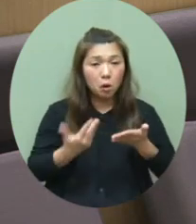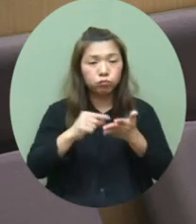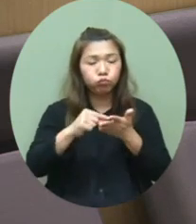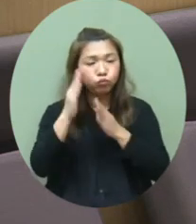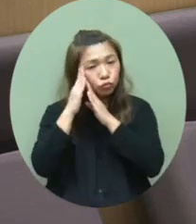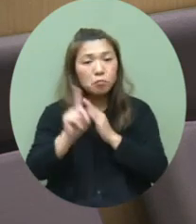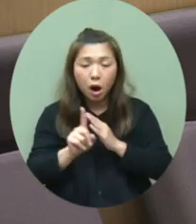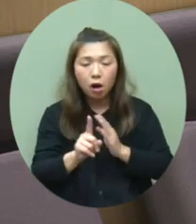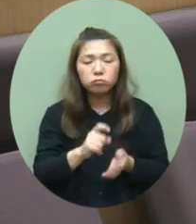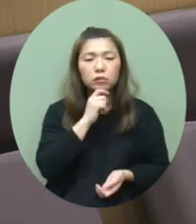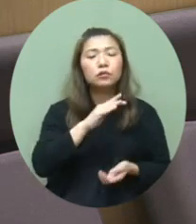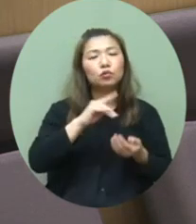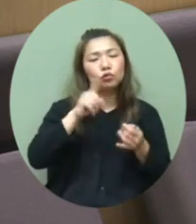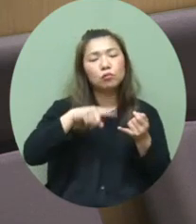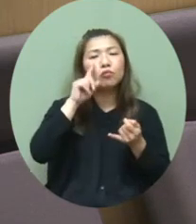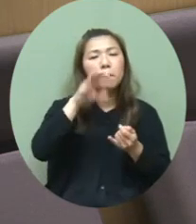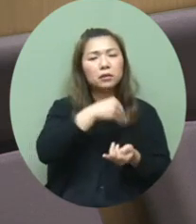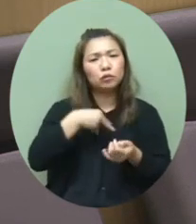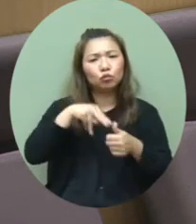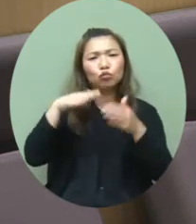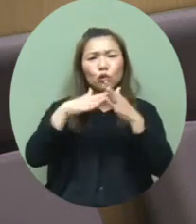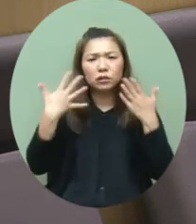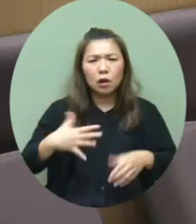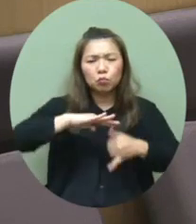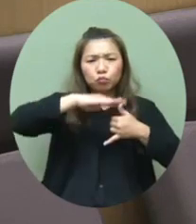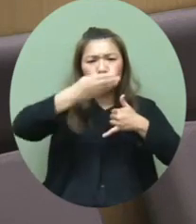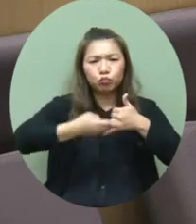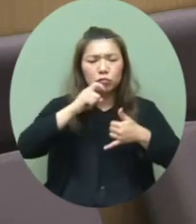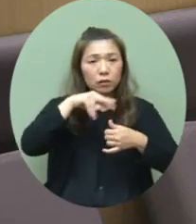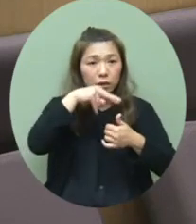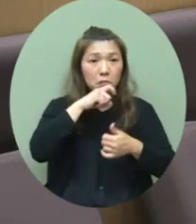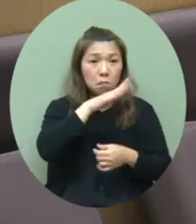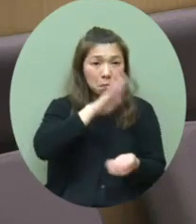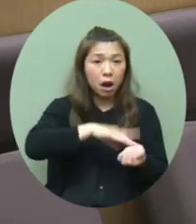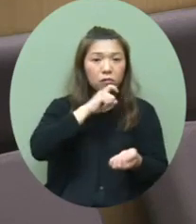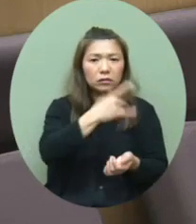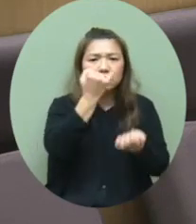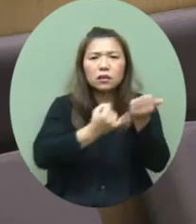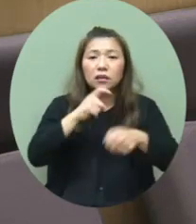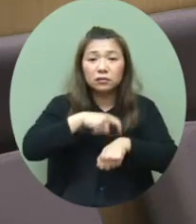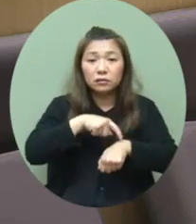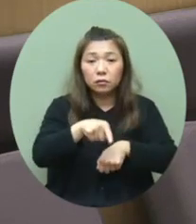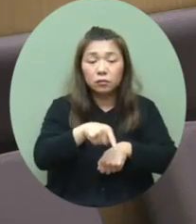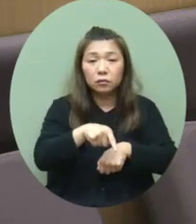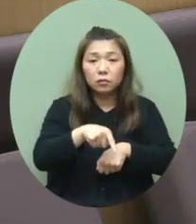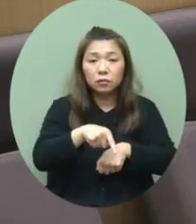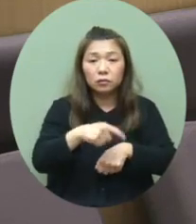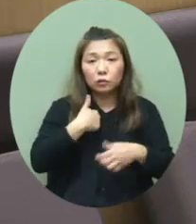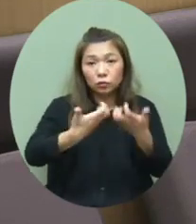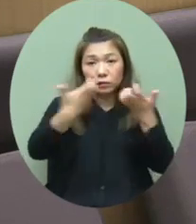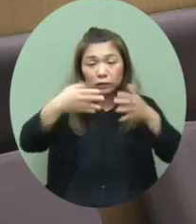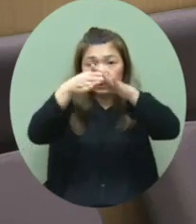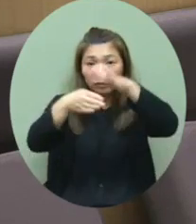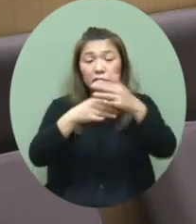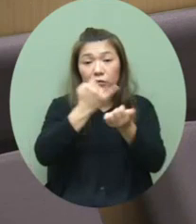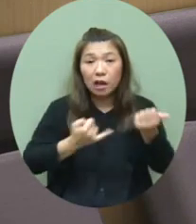最後想問翻 HA 嗰邊即係。如果而家孕婦去入院篩查係陽性嘅話，生產嘅時候係咪要喺隔離病房